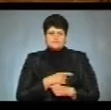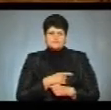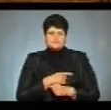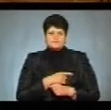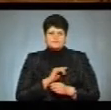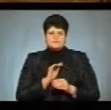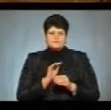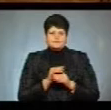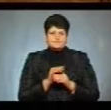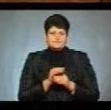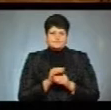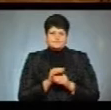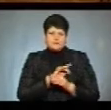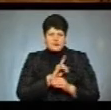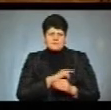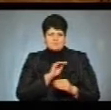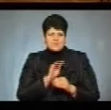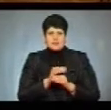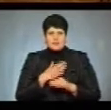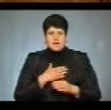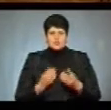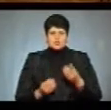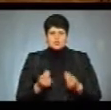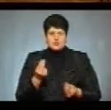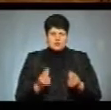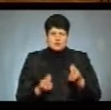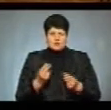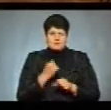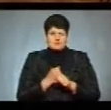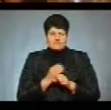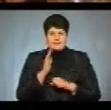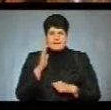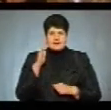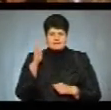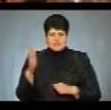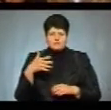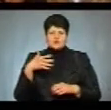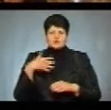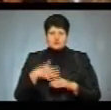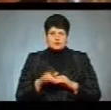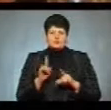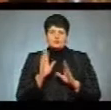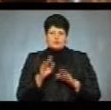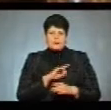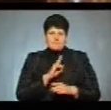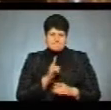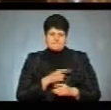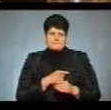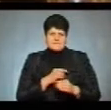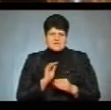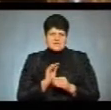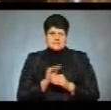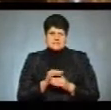як і підсилити нашу гру і працювати на перспективу. Зрозуміло, що будемо підсилюватись,